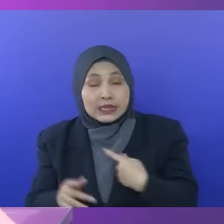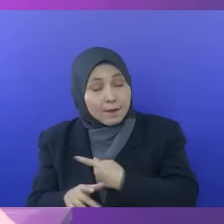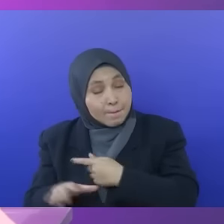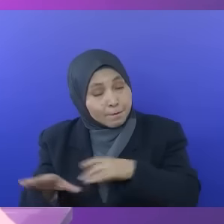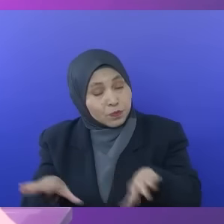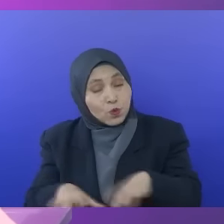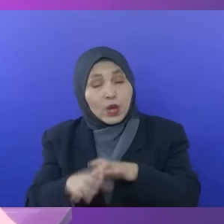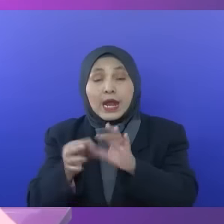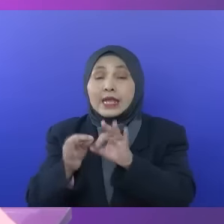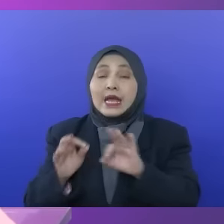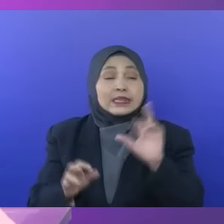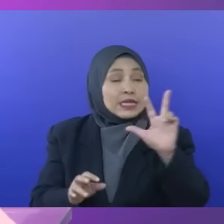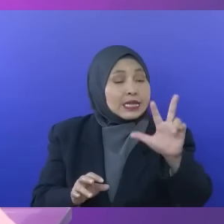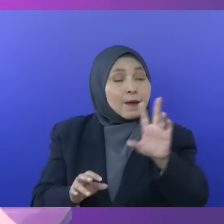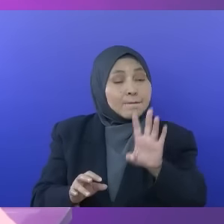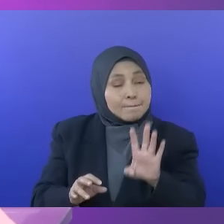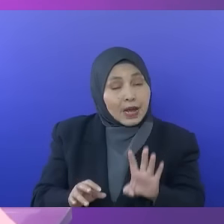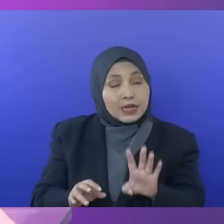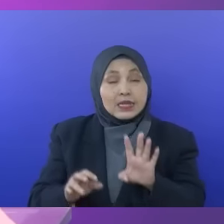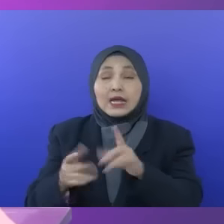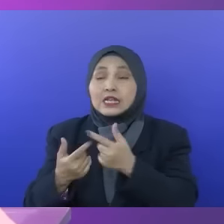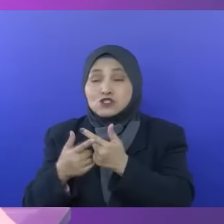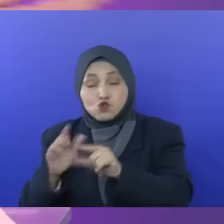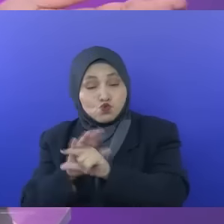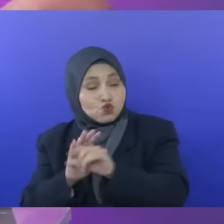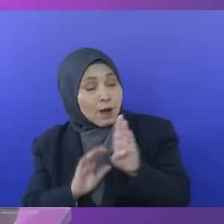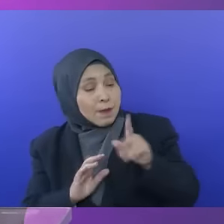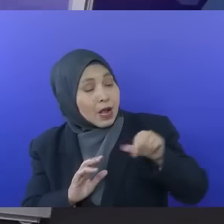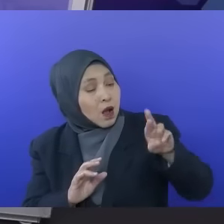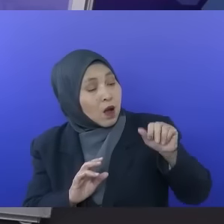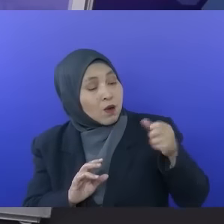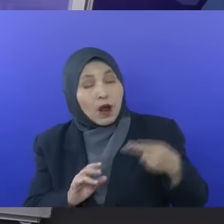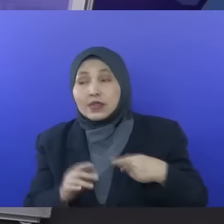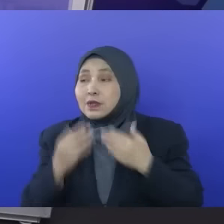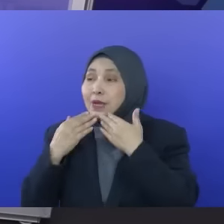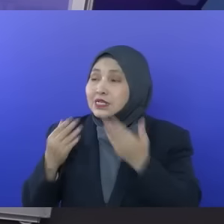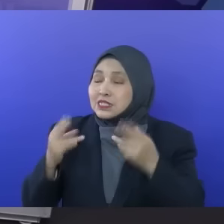ayat 34 daripada surah al-baqarah bersama